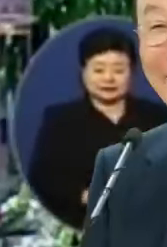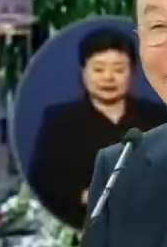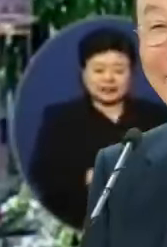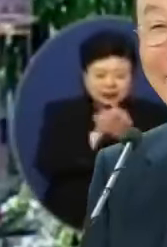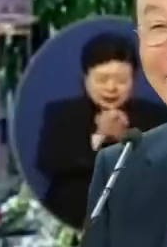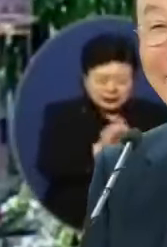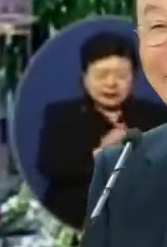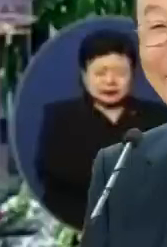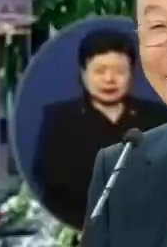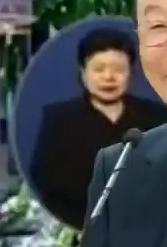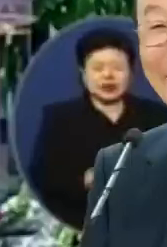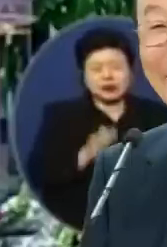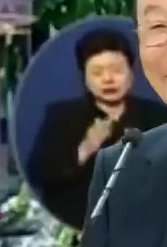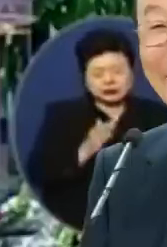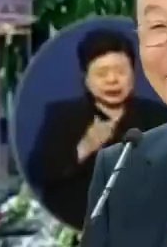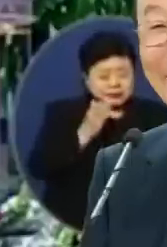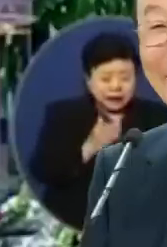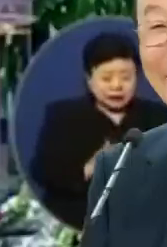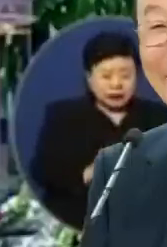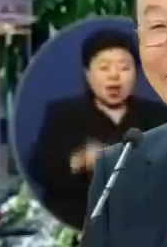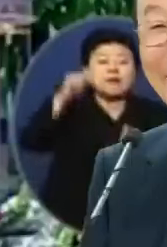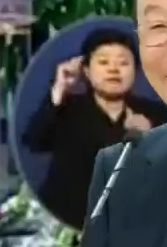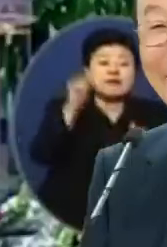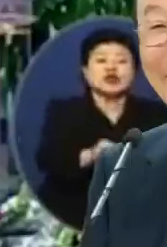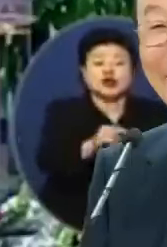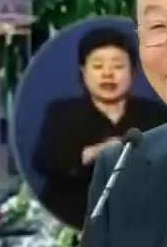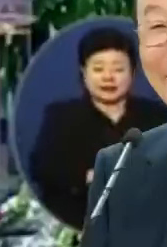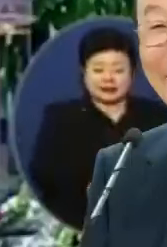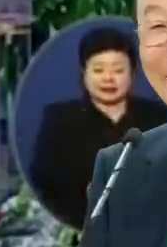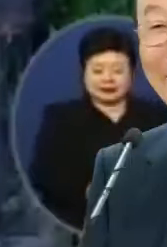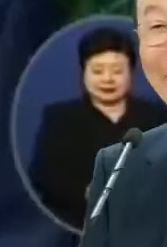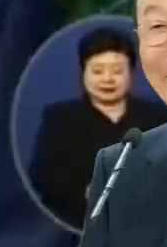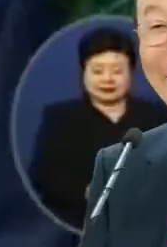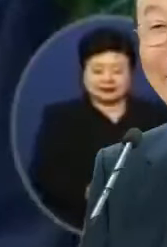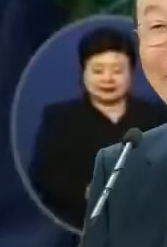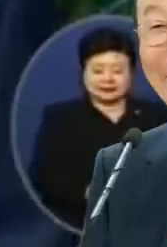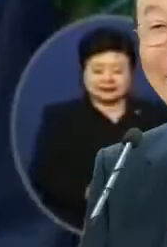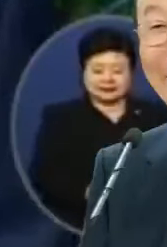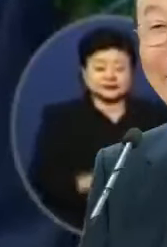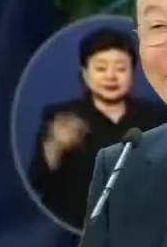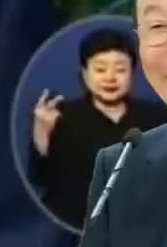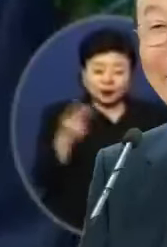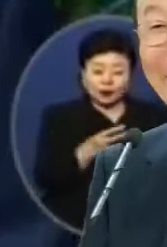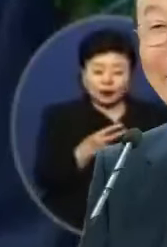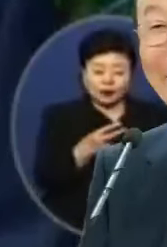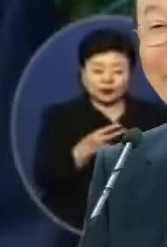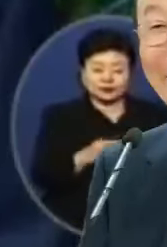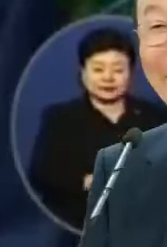자꾸 애글 구글만 하지 말고 명령할 줄 알아야 되겠습니다. 그리고